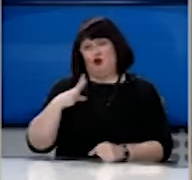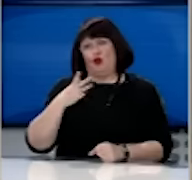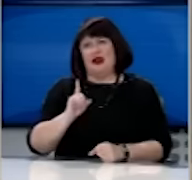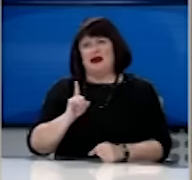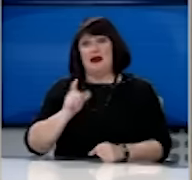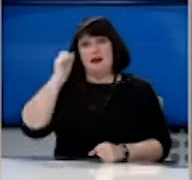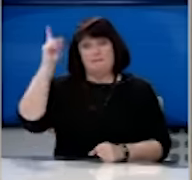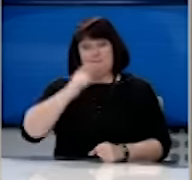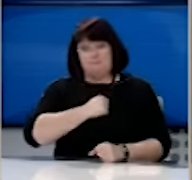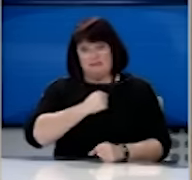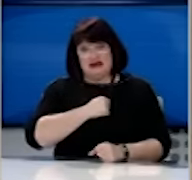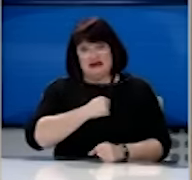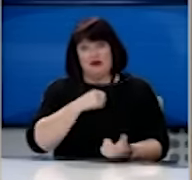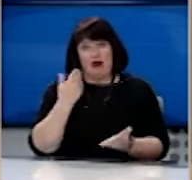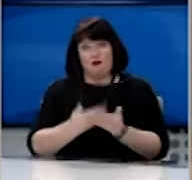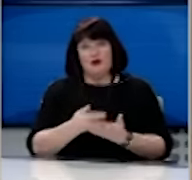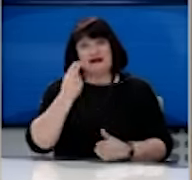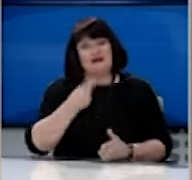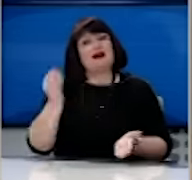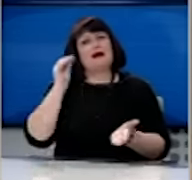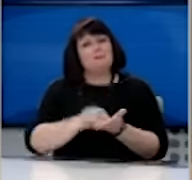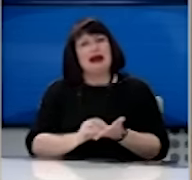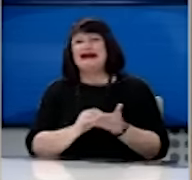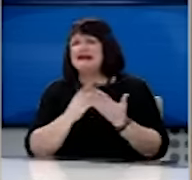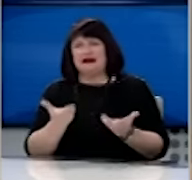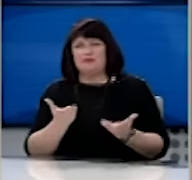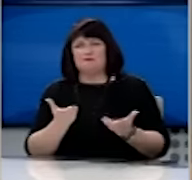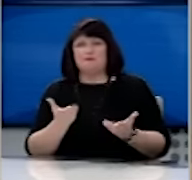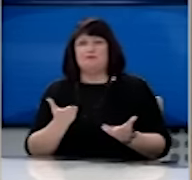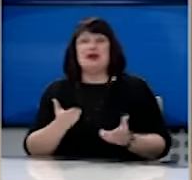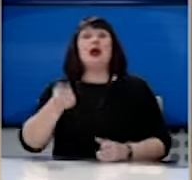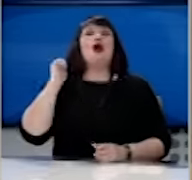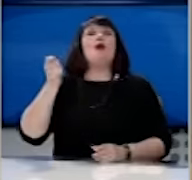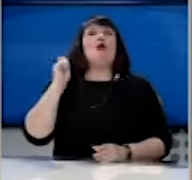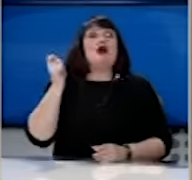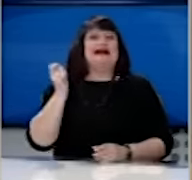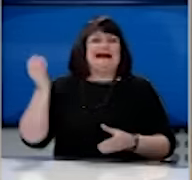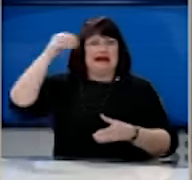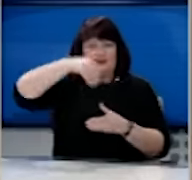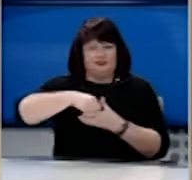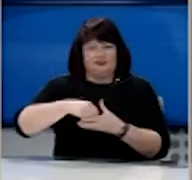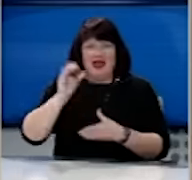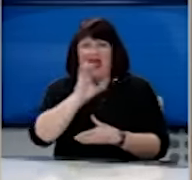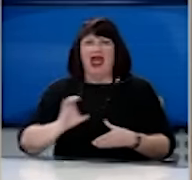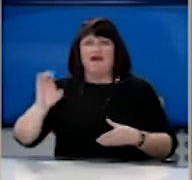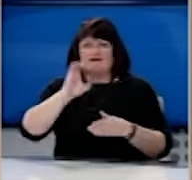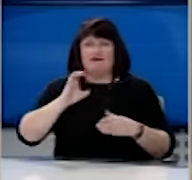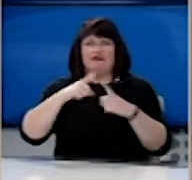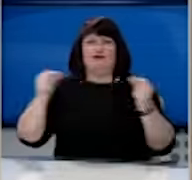τη γνώμη μας, αποδεικνύεται για άλλη μια φορά ότι η πολιτική της εμπλοκής σε